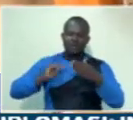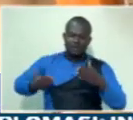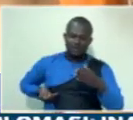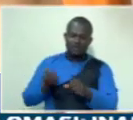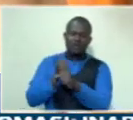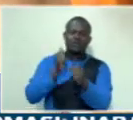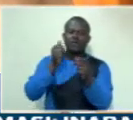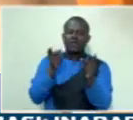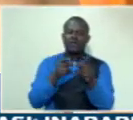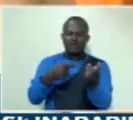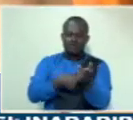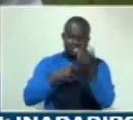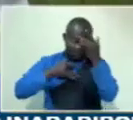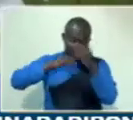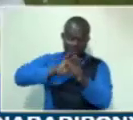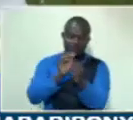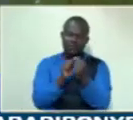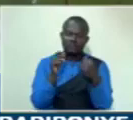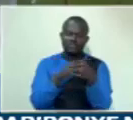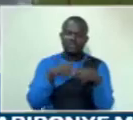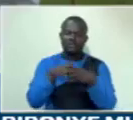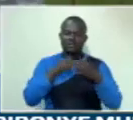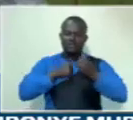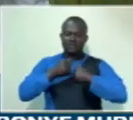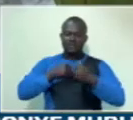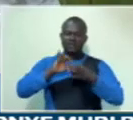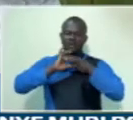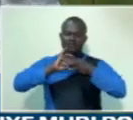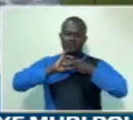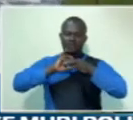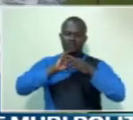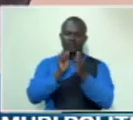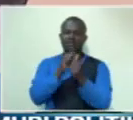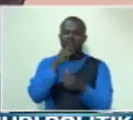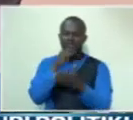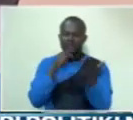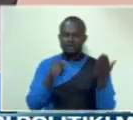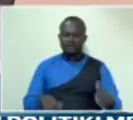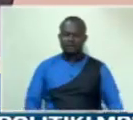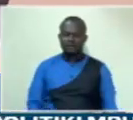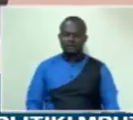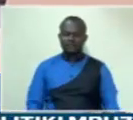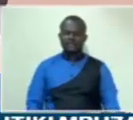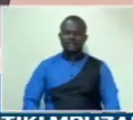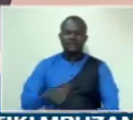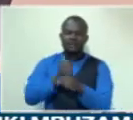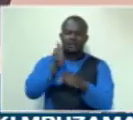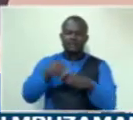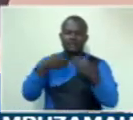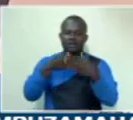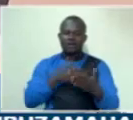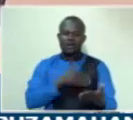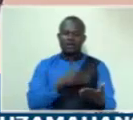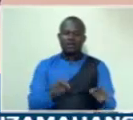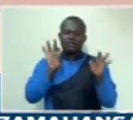bakora havurirwa COVID-19 mu Rwanda bafatanije n'abagabo akazi kabo nk'agaciro gakomeye kuko